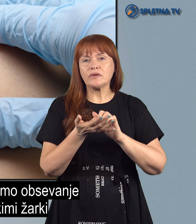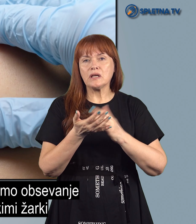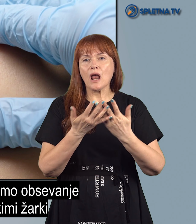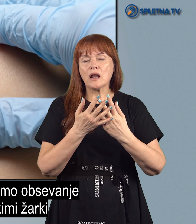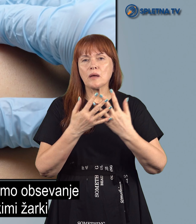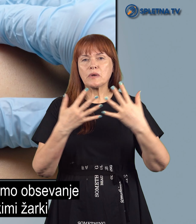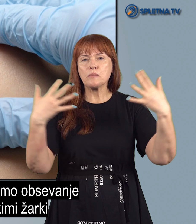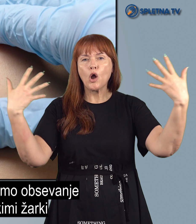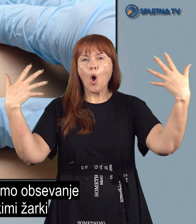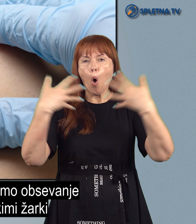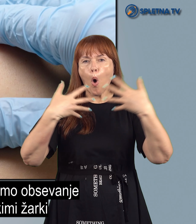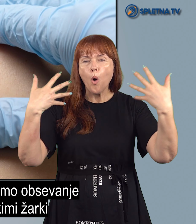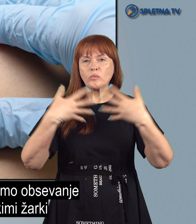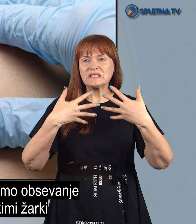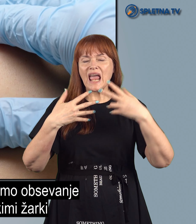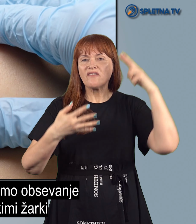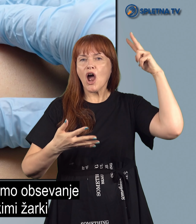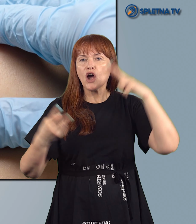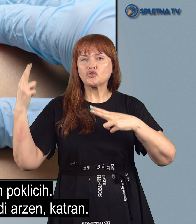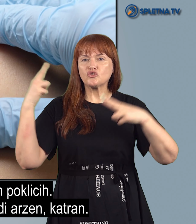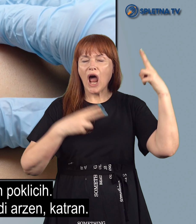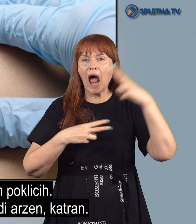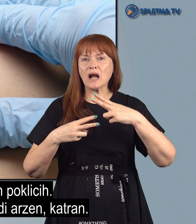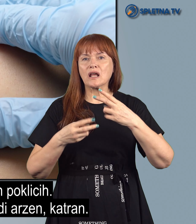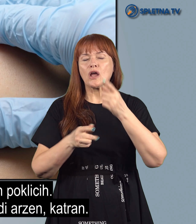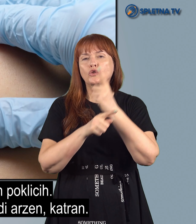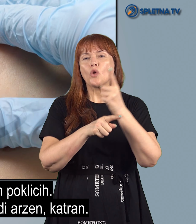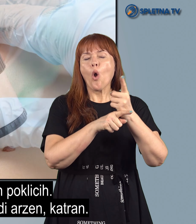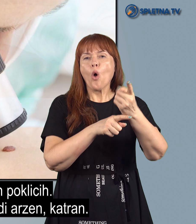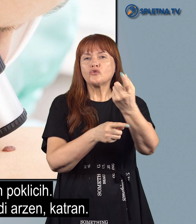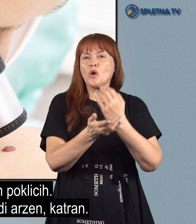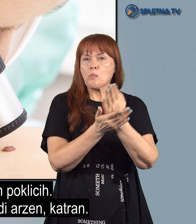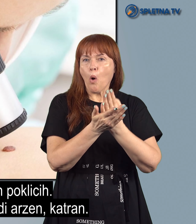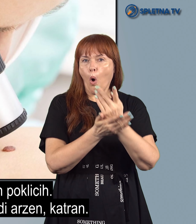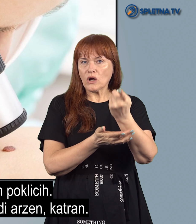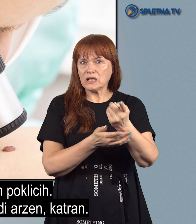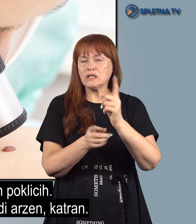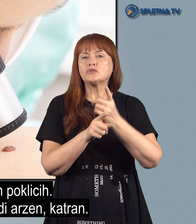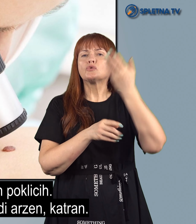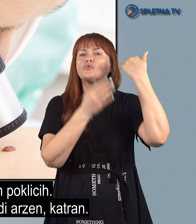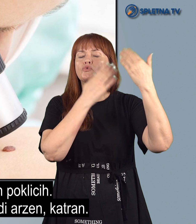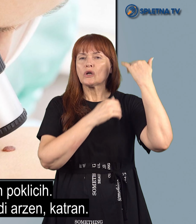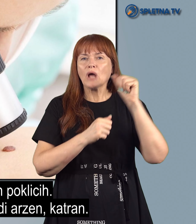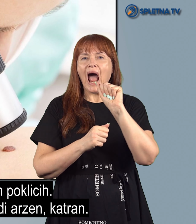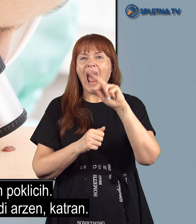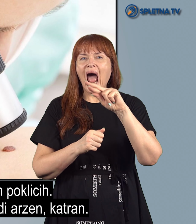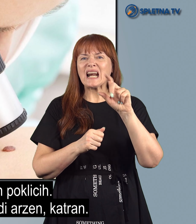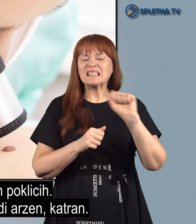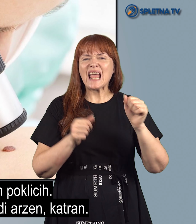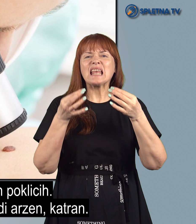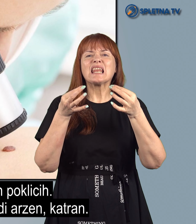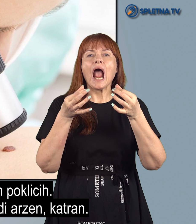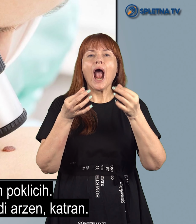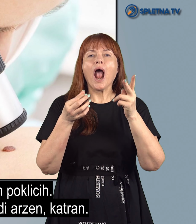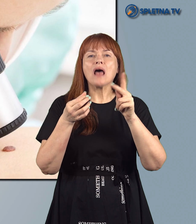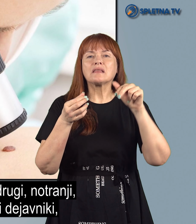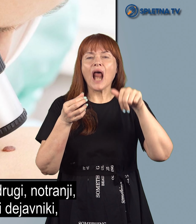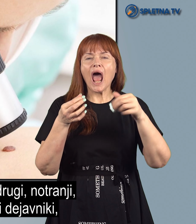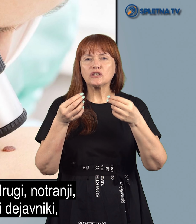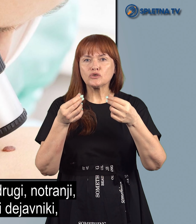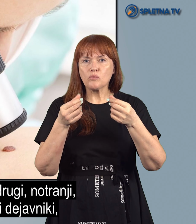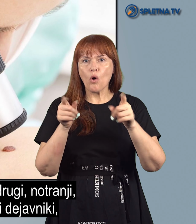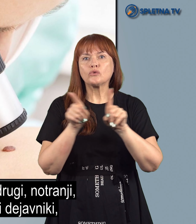recimo obsevanje z rentgenskimi žarki pri določenih poklicih. Včasih so bili tudi arzen pa katran. Sicer so